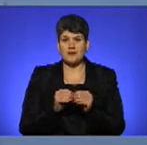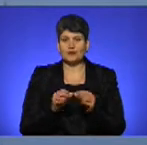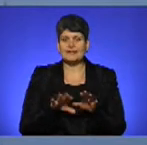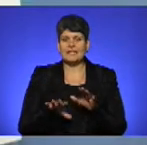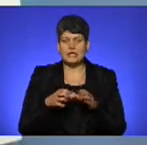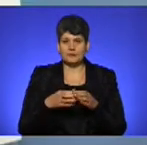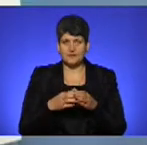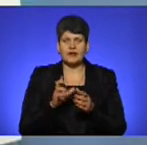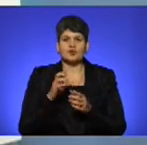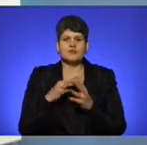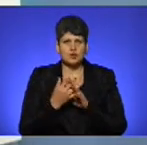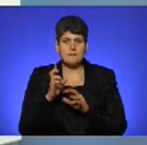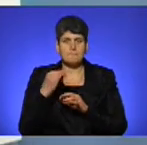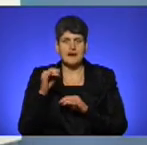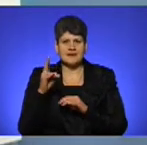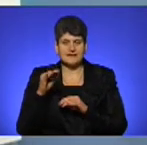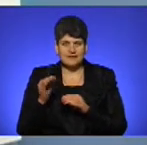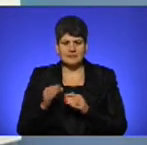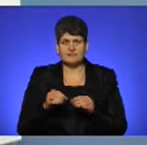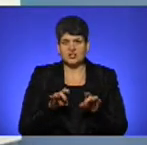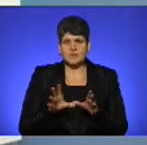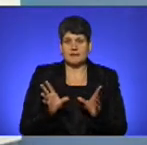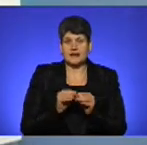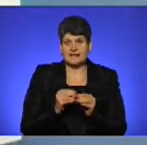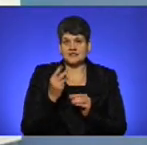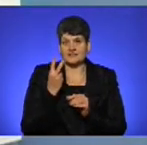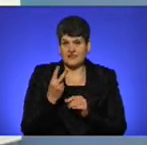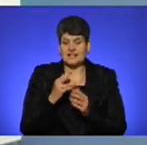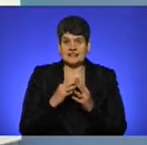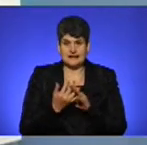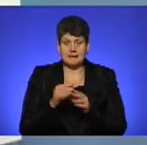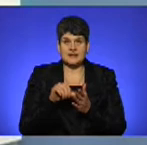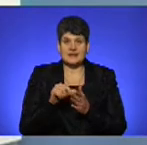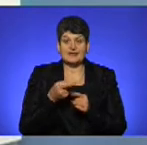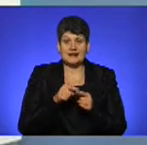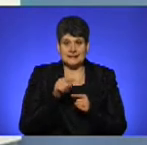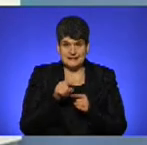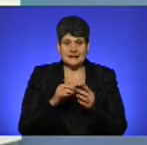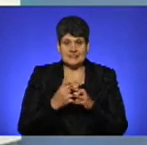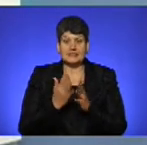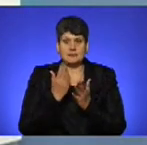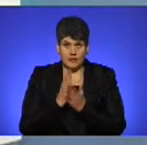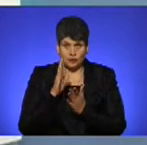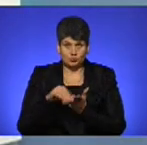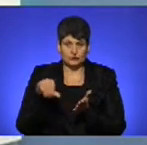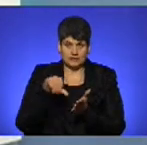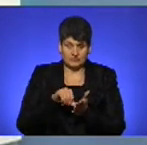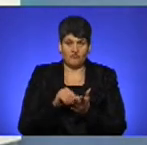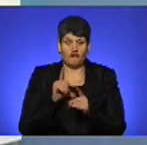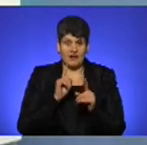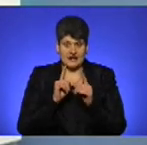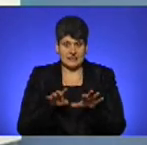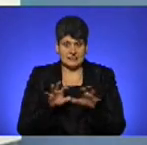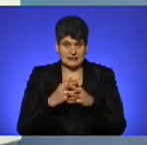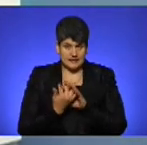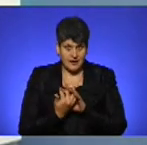до сільської Байківецької вирішили приєднатися ще два села, то представники цих сіл мають бути в раді місцевій, а якщо